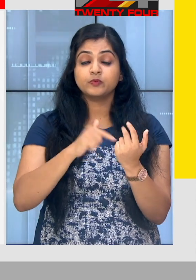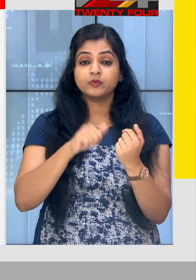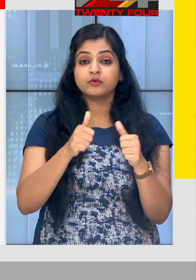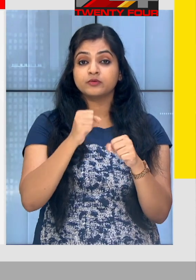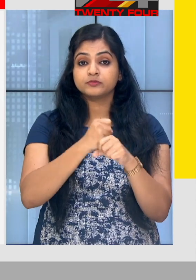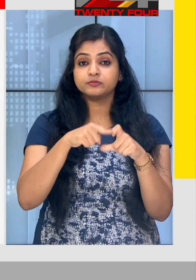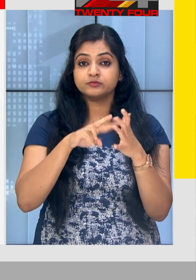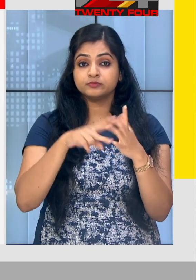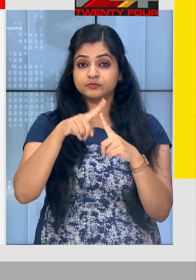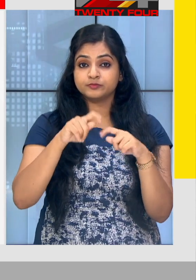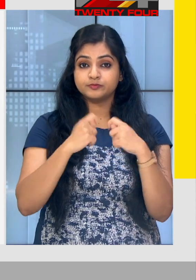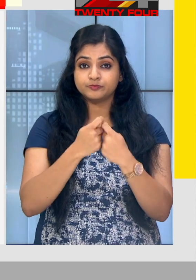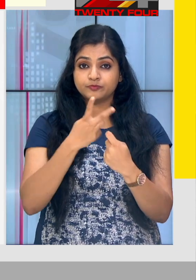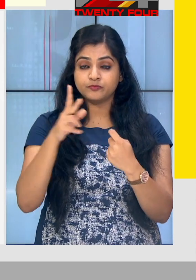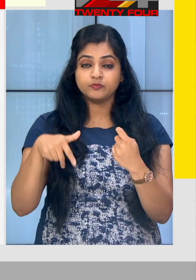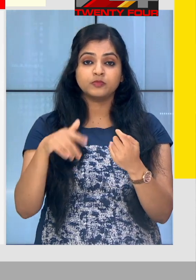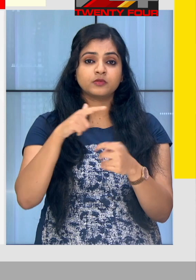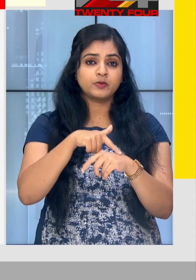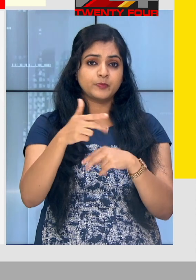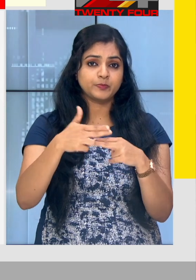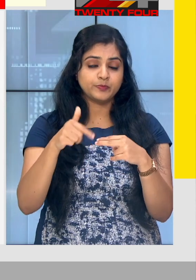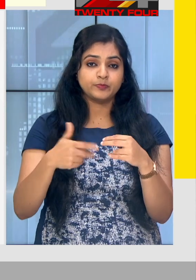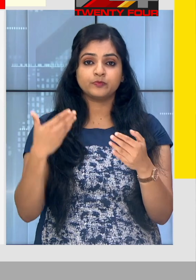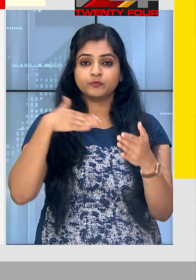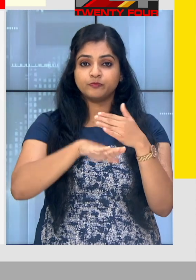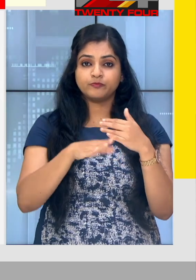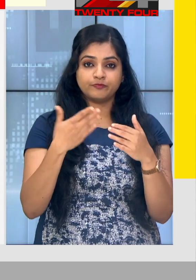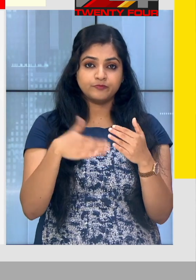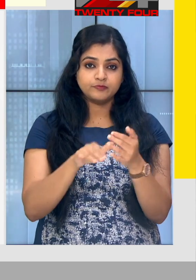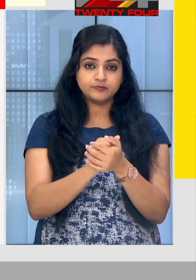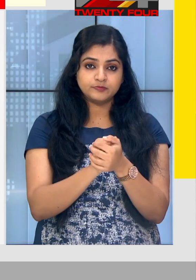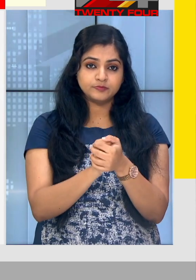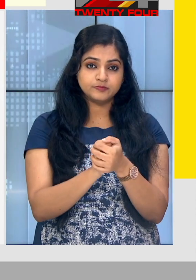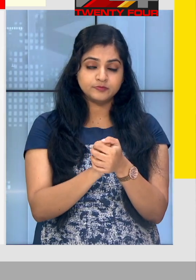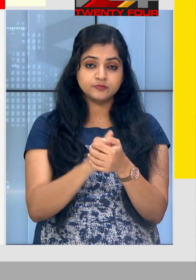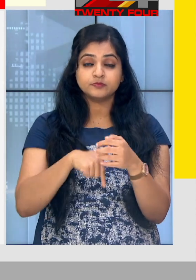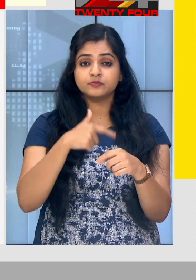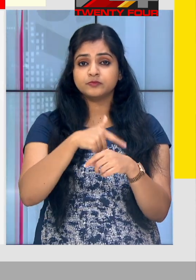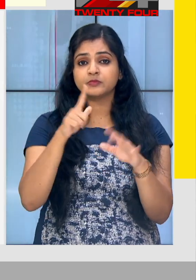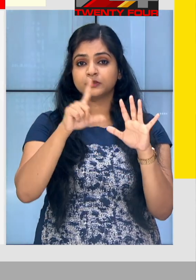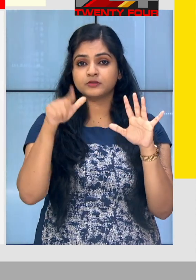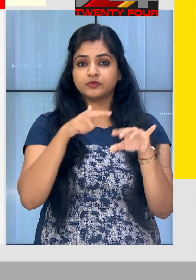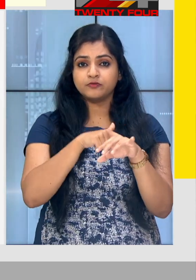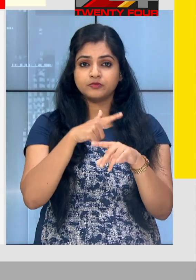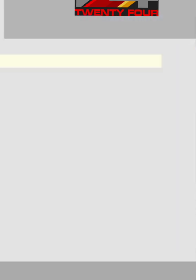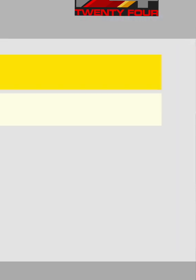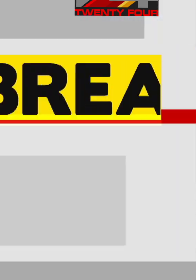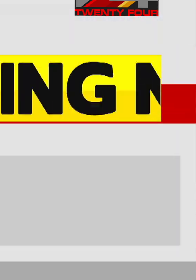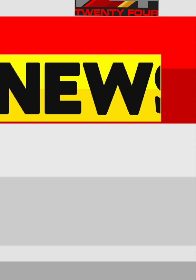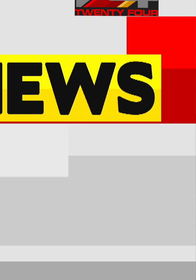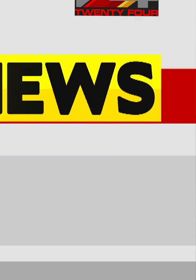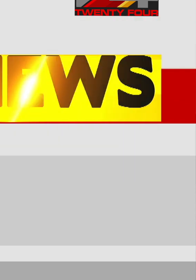പാർട്ടികളുടെ കൗണ്ടിംഗ് ഏജന്റുമാർ അല്പസമയം മുമ്പാണ് അകത്തേക്ക് പ്രവേശിച്ചത്. ഇനി ഏതാണ്ട് 7:30 ഈ